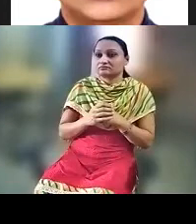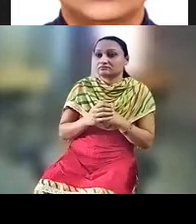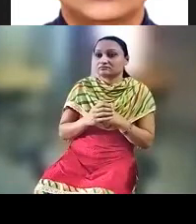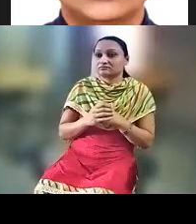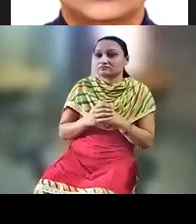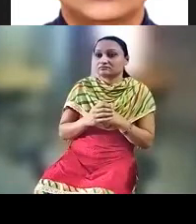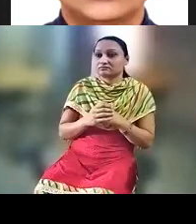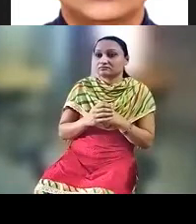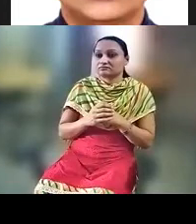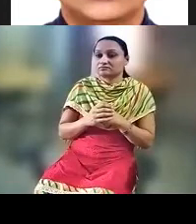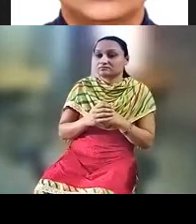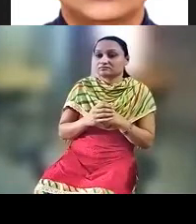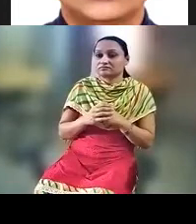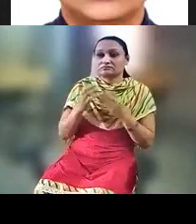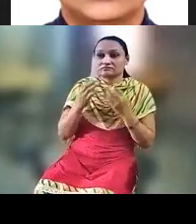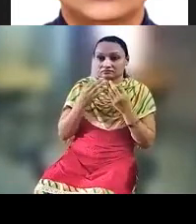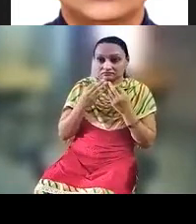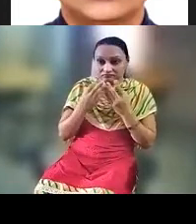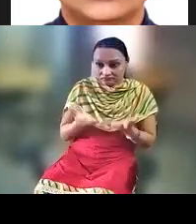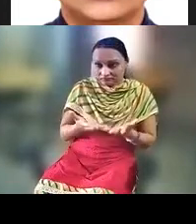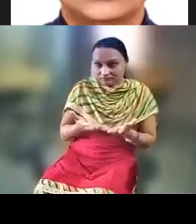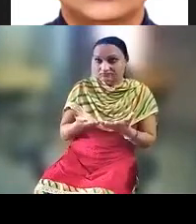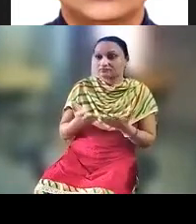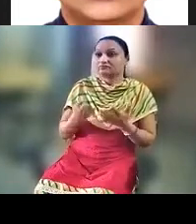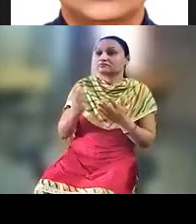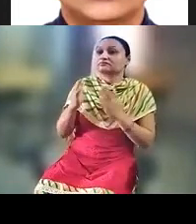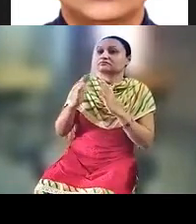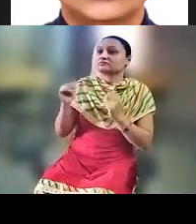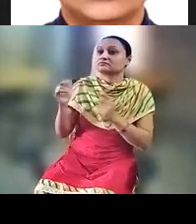घर पे भी और स्कूलों में भी सजा बहुत मिलती है।